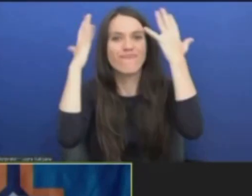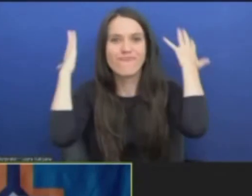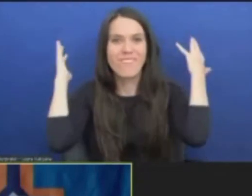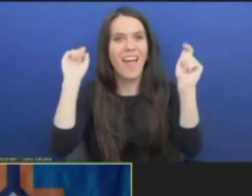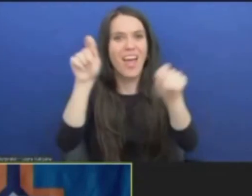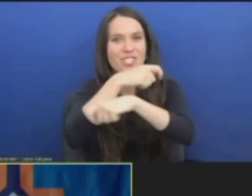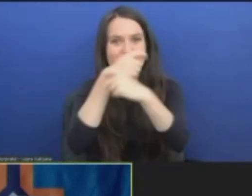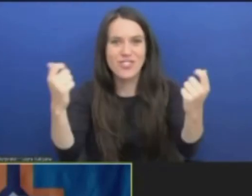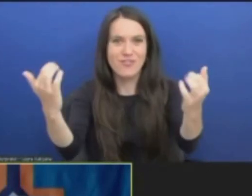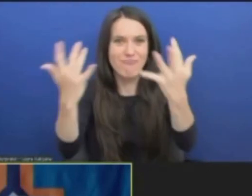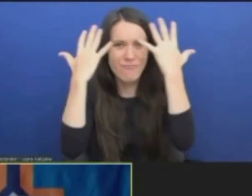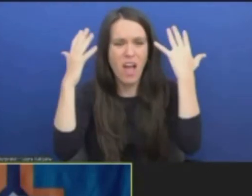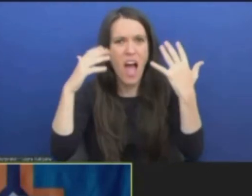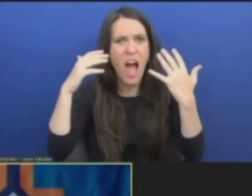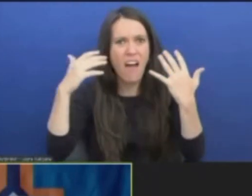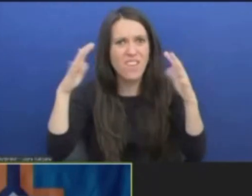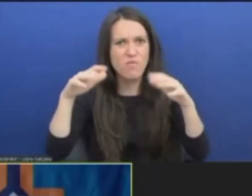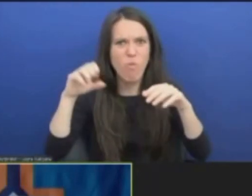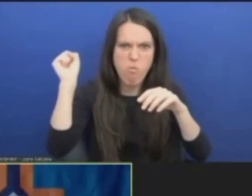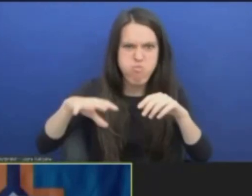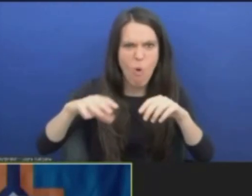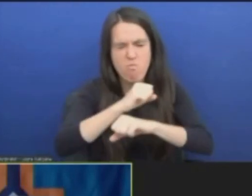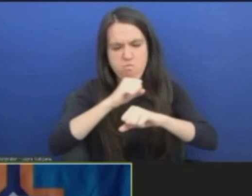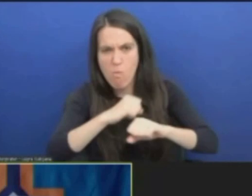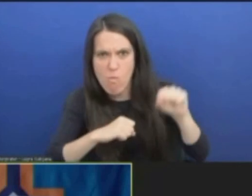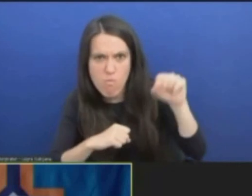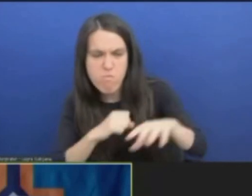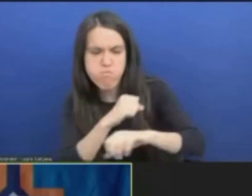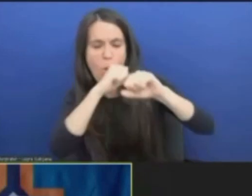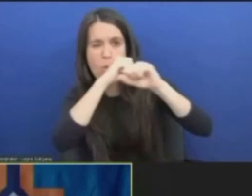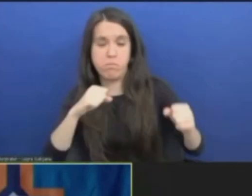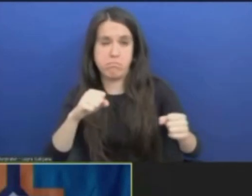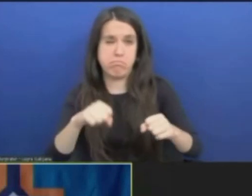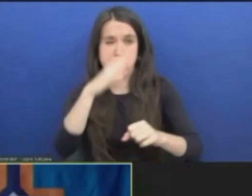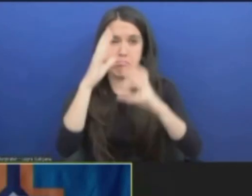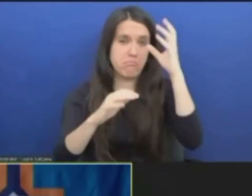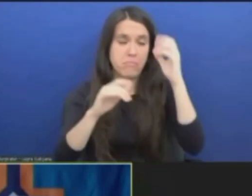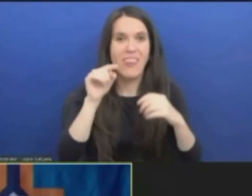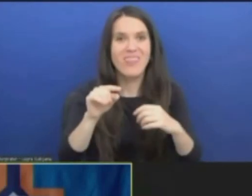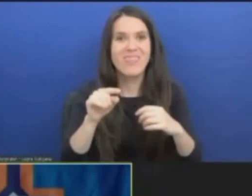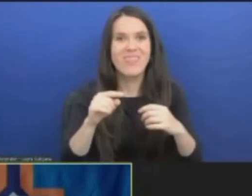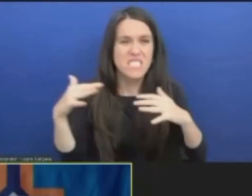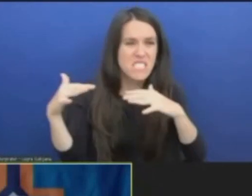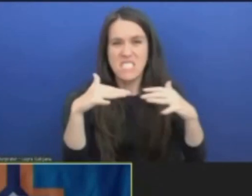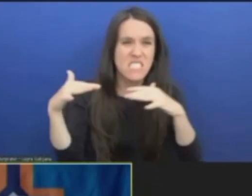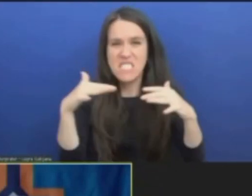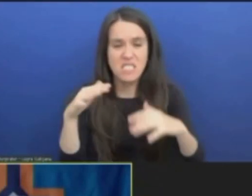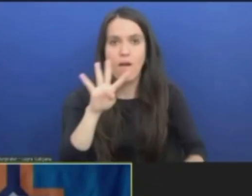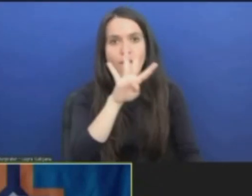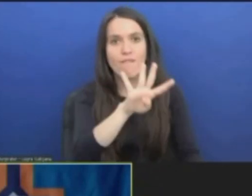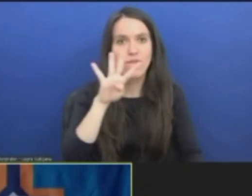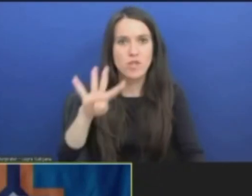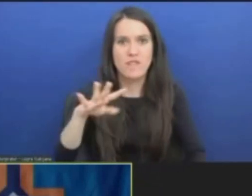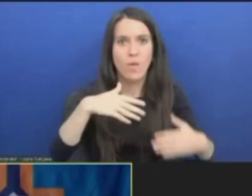арцах западная армения как их другие страны подписавшие севрский договор выразили свое суждение турецко зерба женской военная агрессия